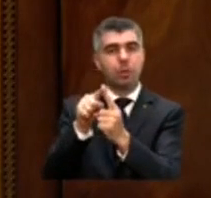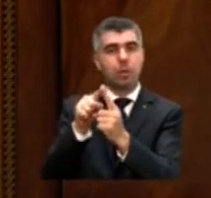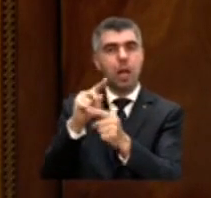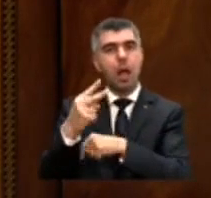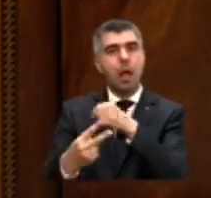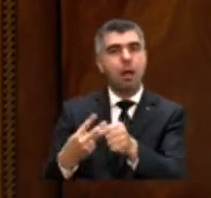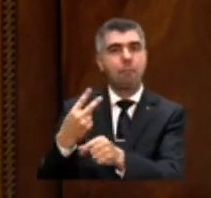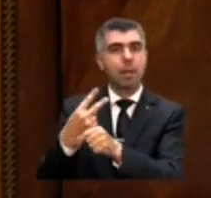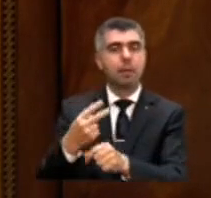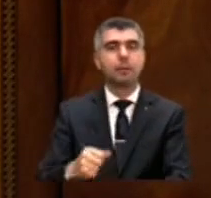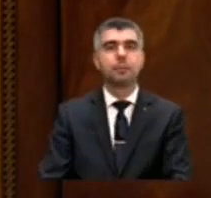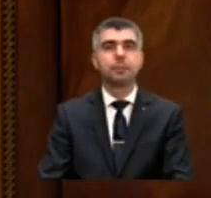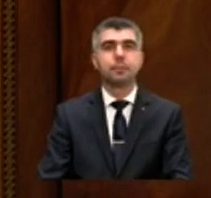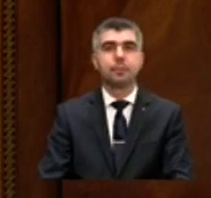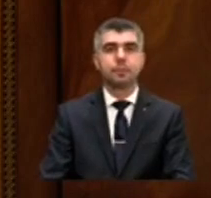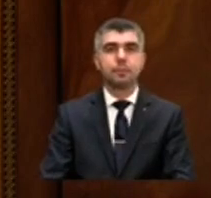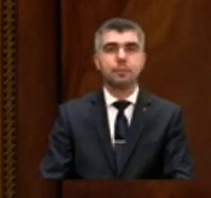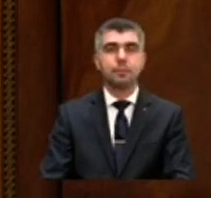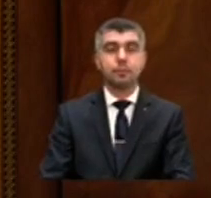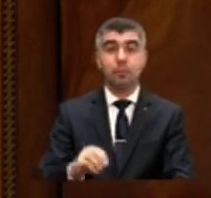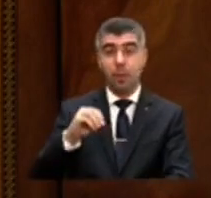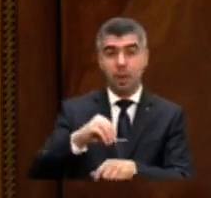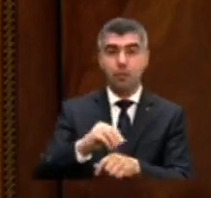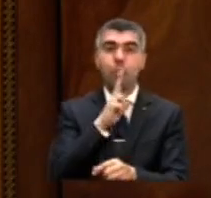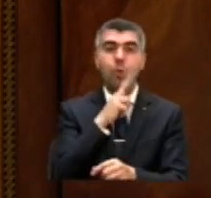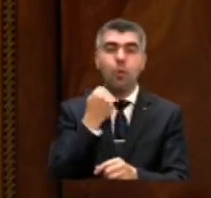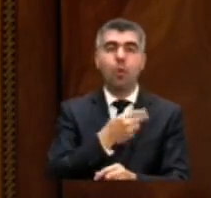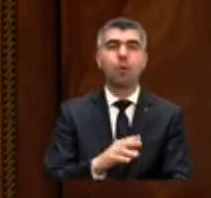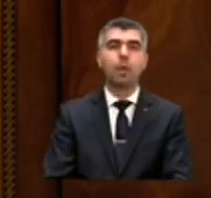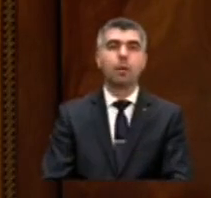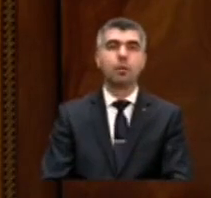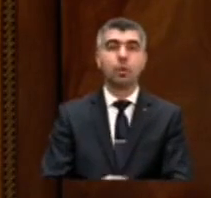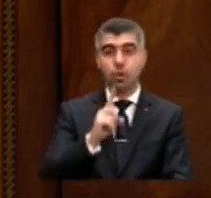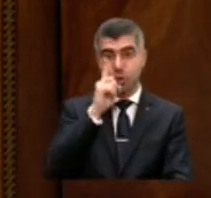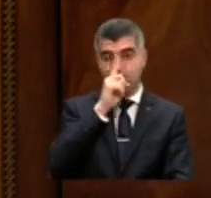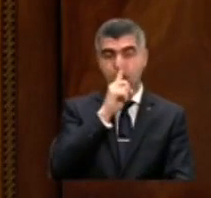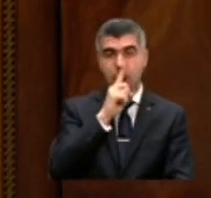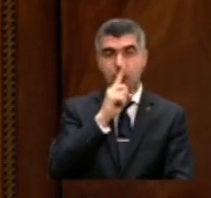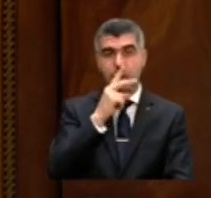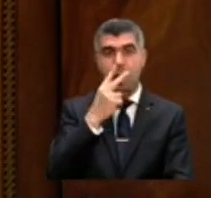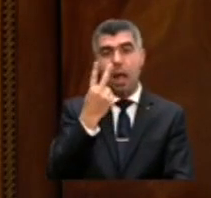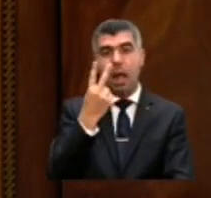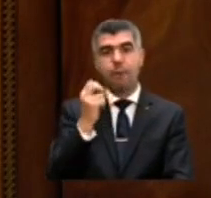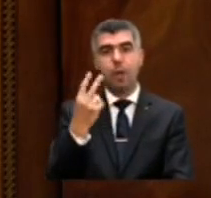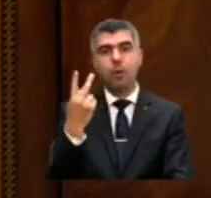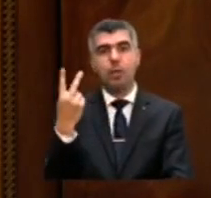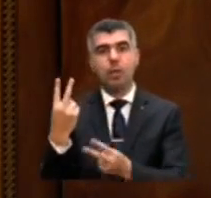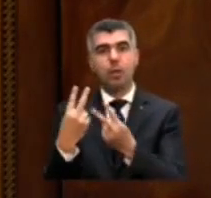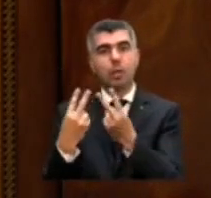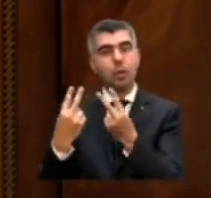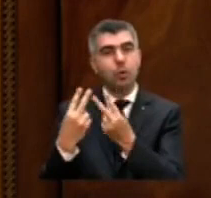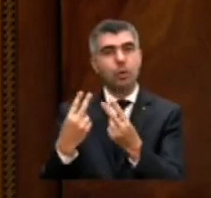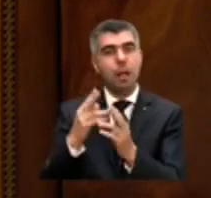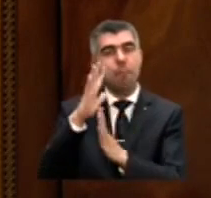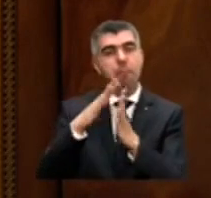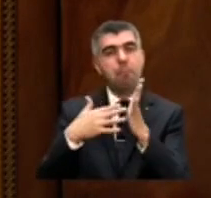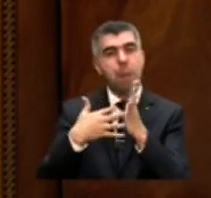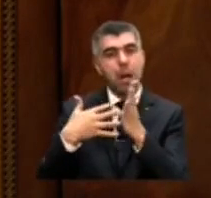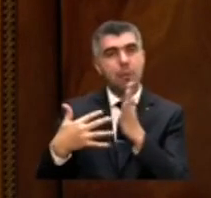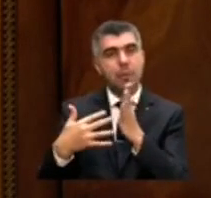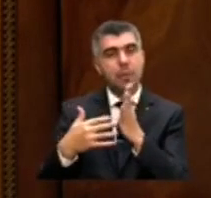سنتين. كما تقدم الحكومة ابتداء من سنة 2022 برنامجا